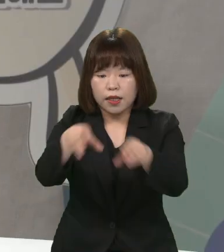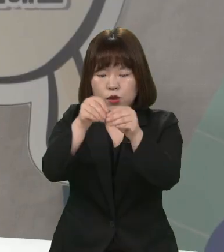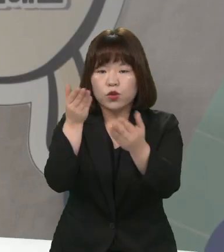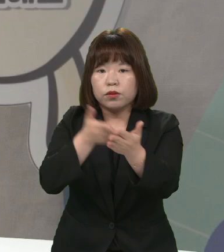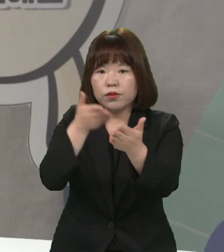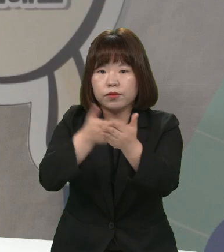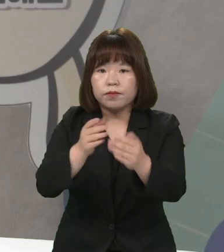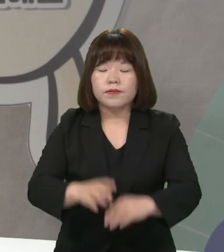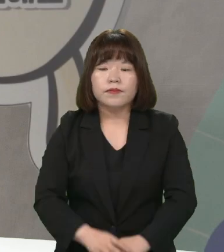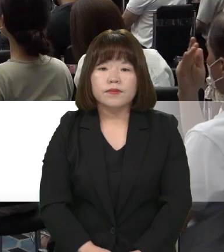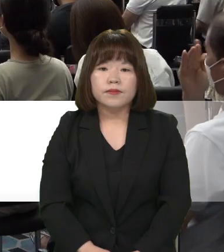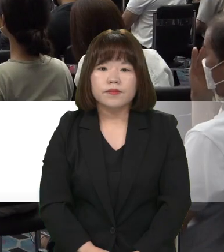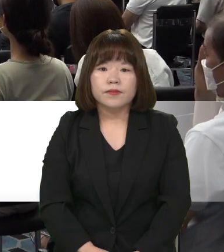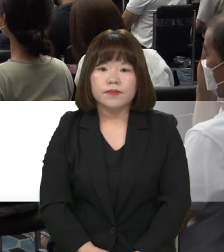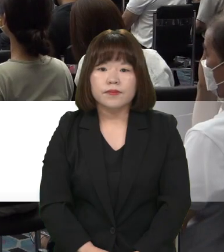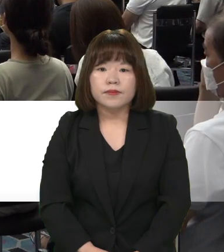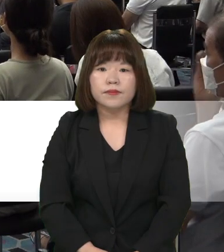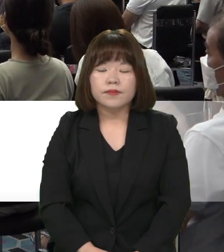간추린 소식입니다